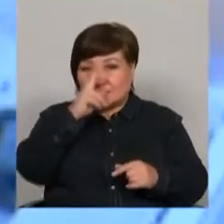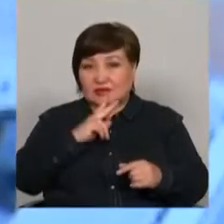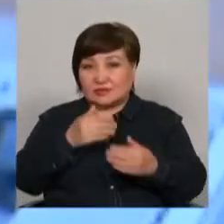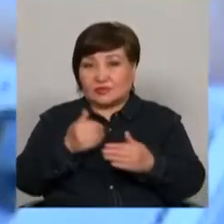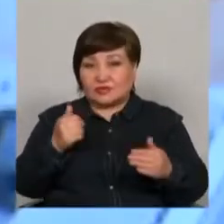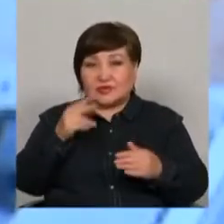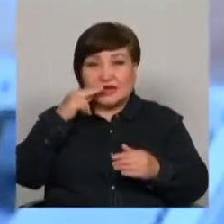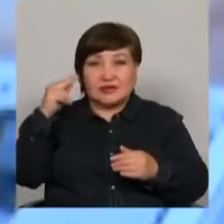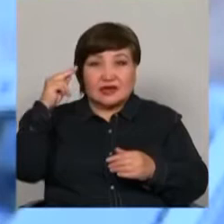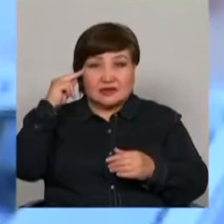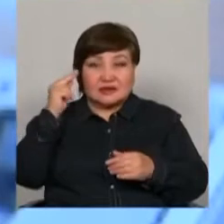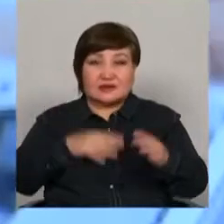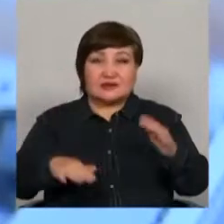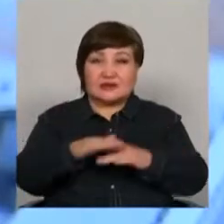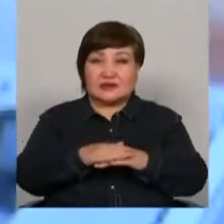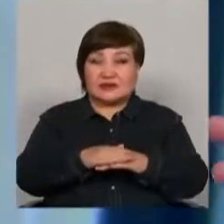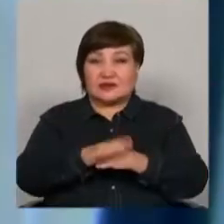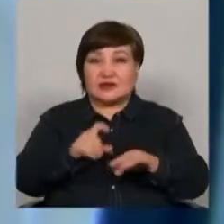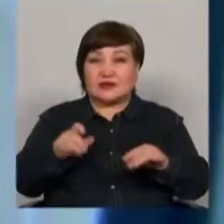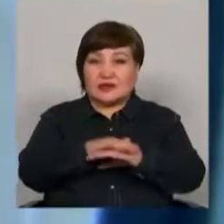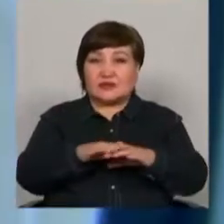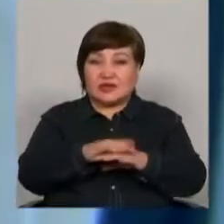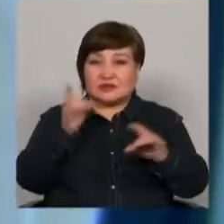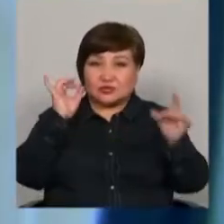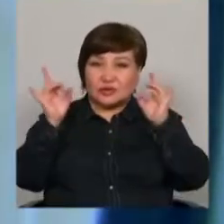жатты. Қытай мемлекетінде көп